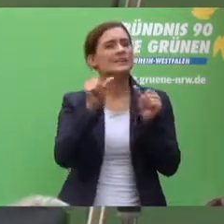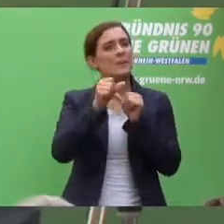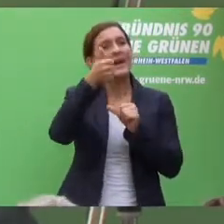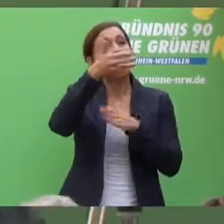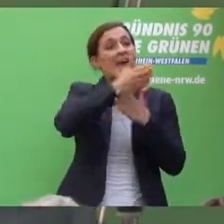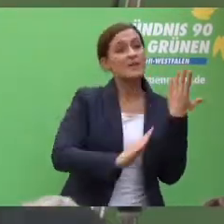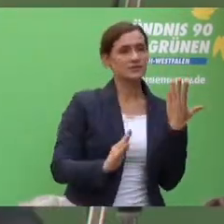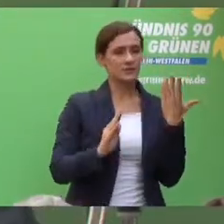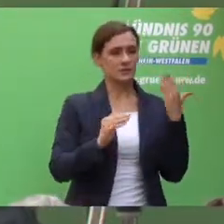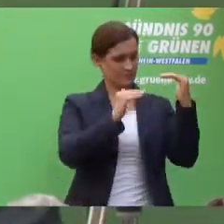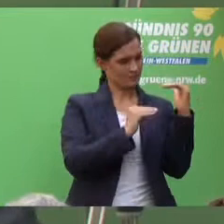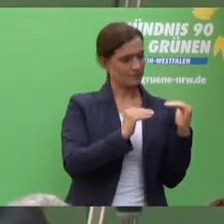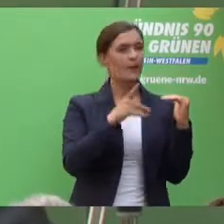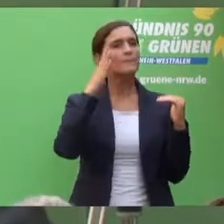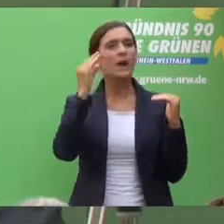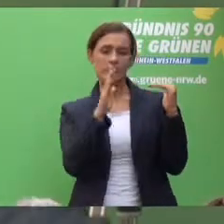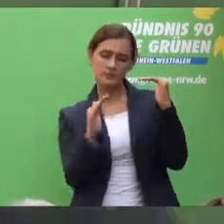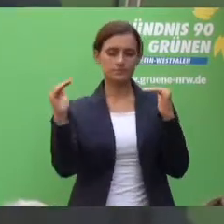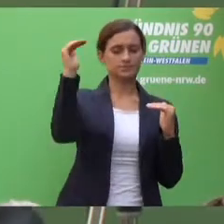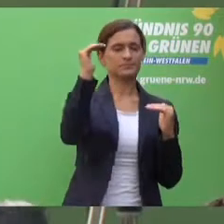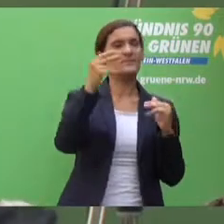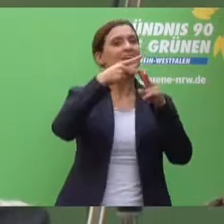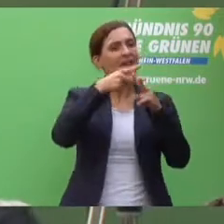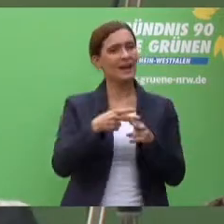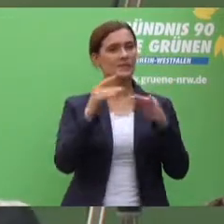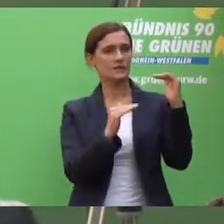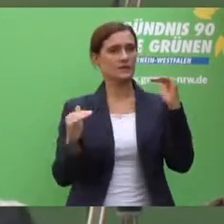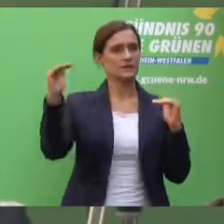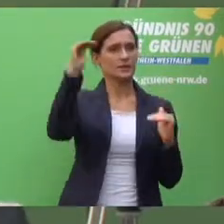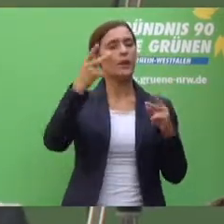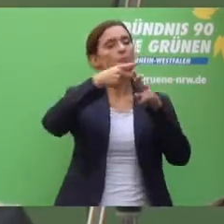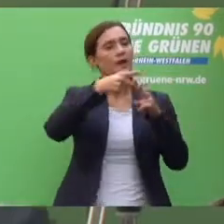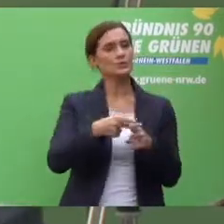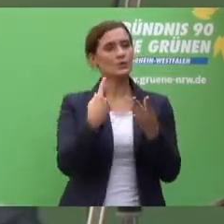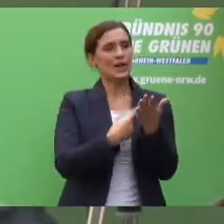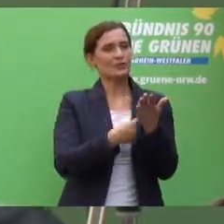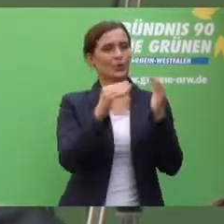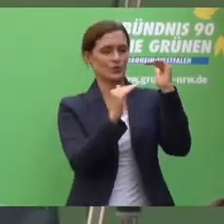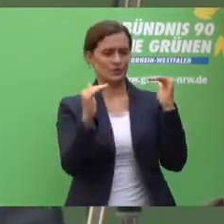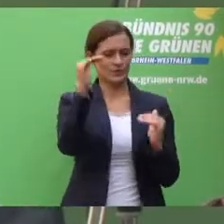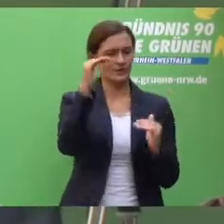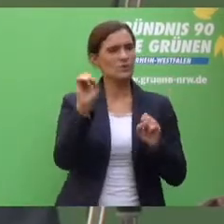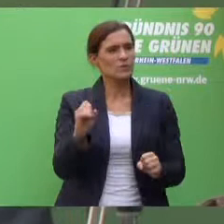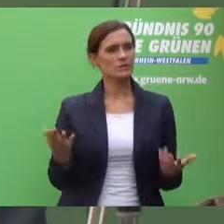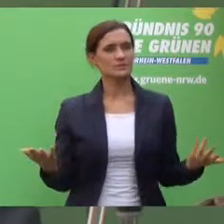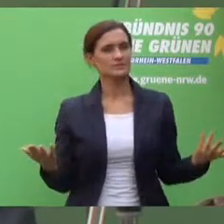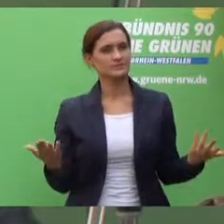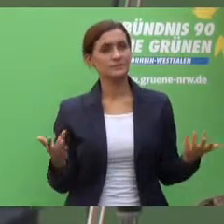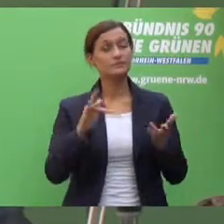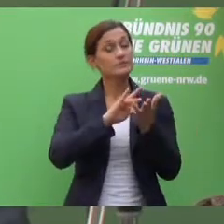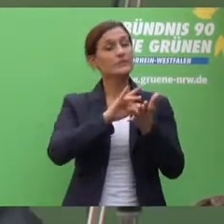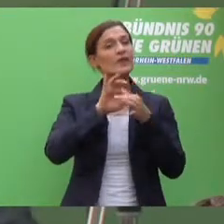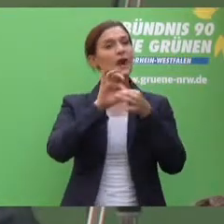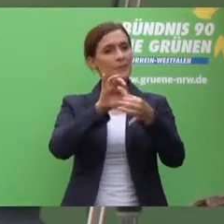haben, wie Männer, was eigene Rentenansprüche und was eigene Pensionsansprüche angeht? Das hat etwas damit zu tun,